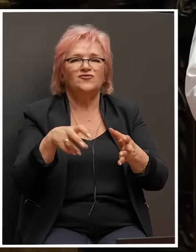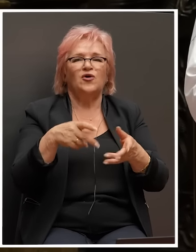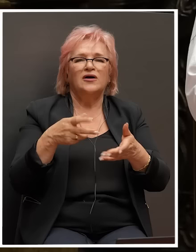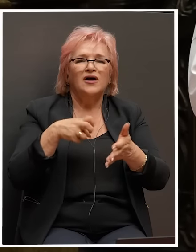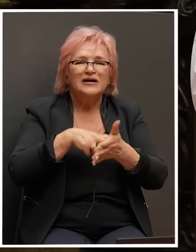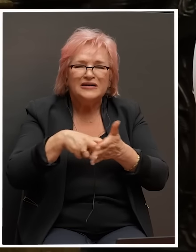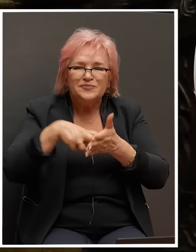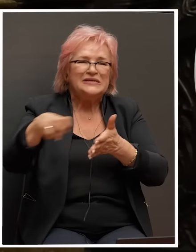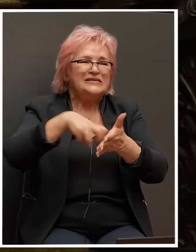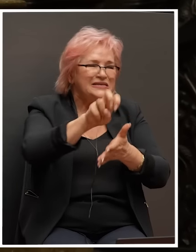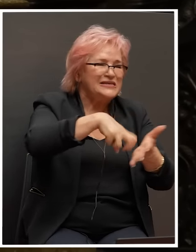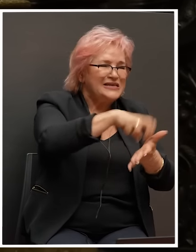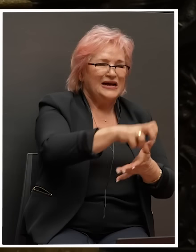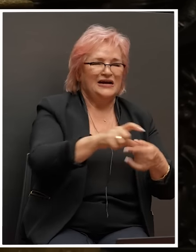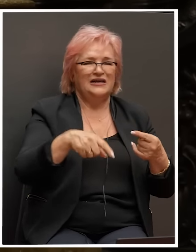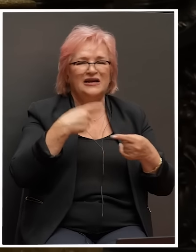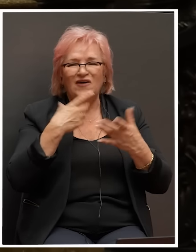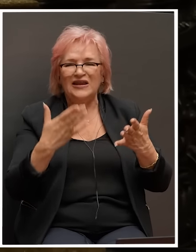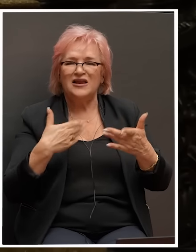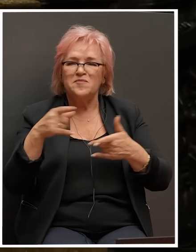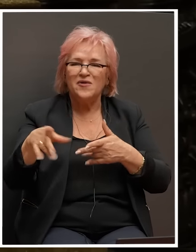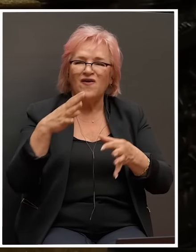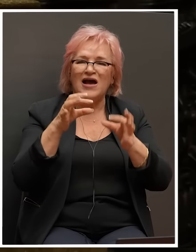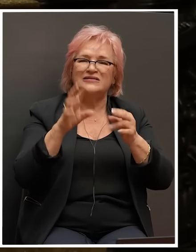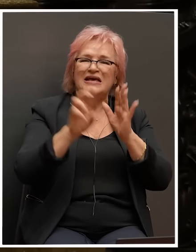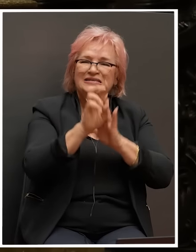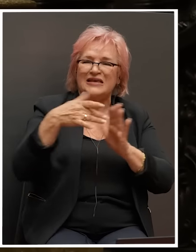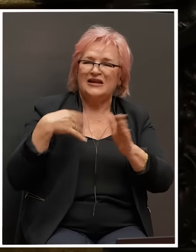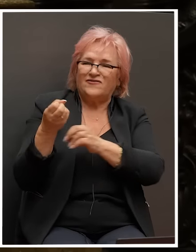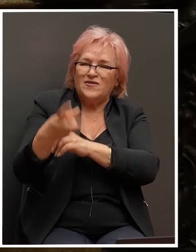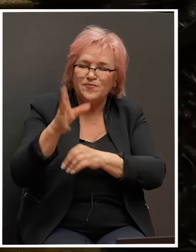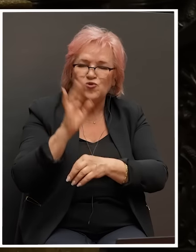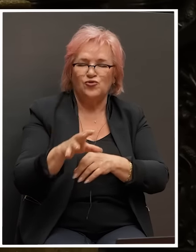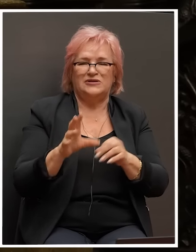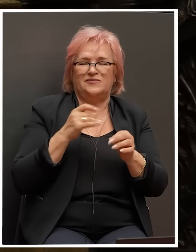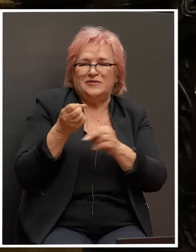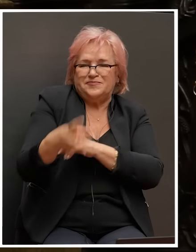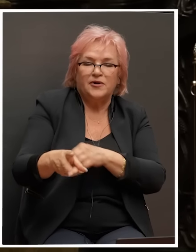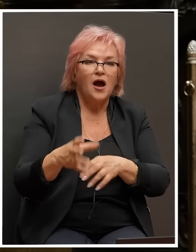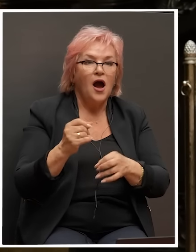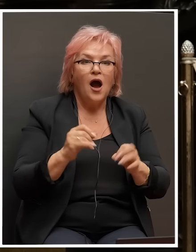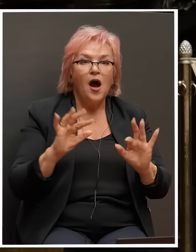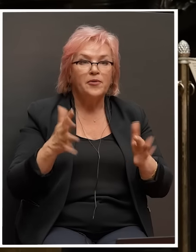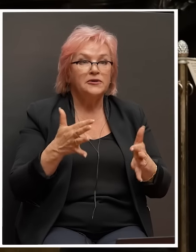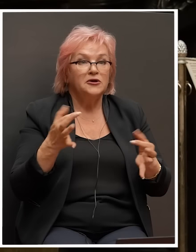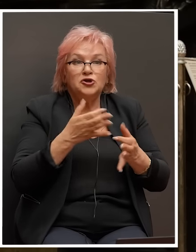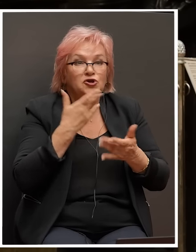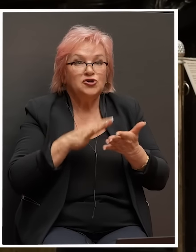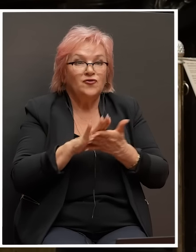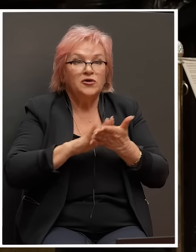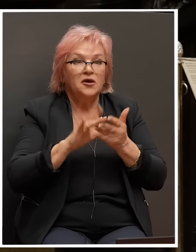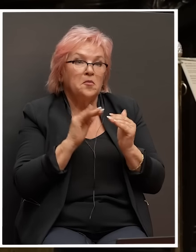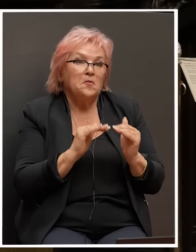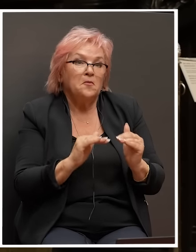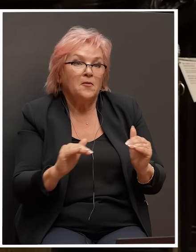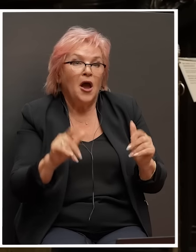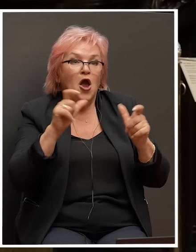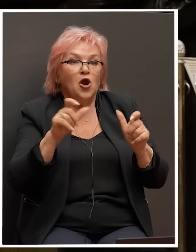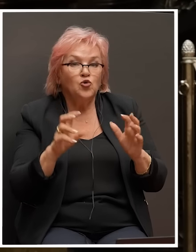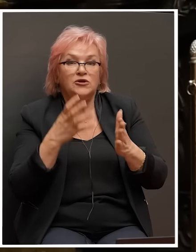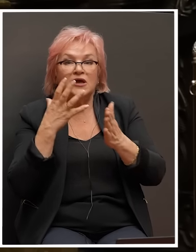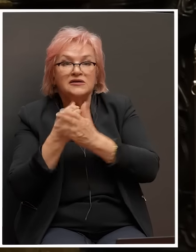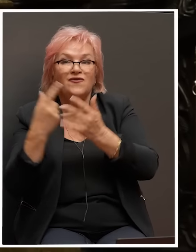бесконечные буллы, говорили о том, что мы вас отлучим от церкви, и отлучали от церкви, а ничего не происходило. Люди как ходили, просто